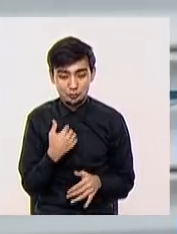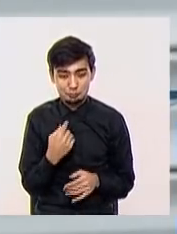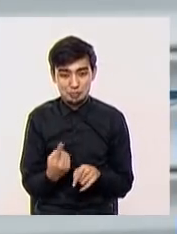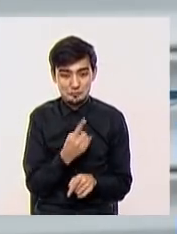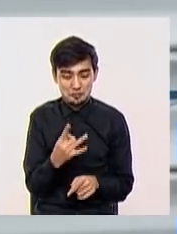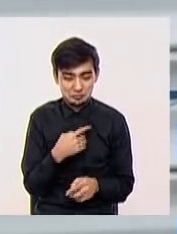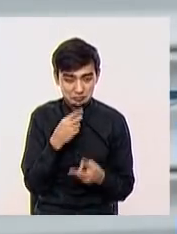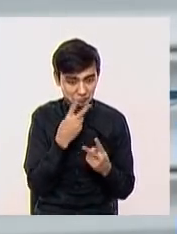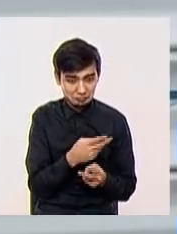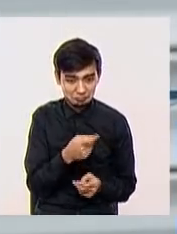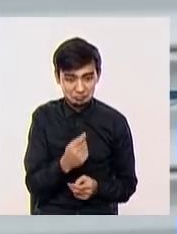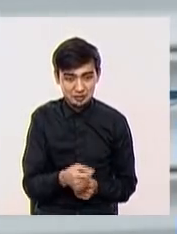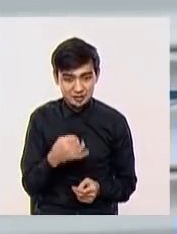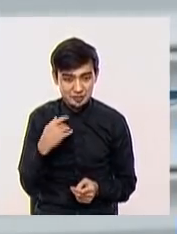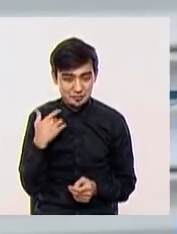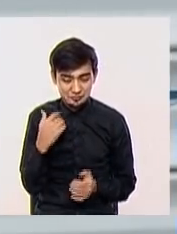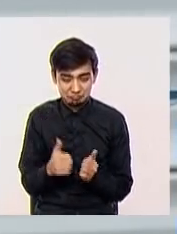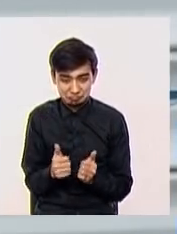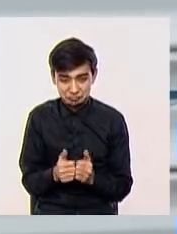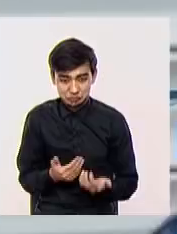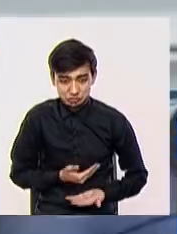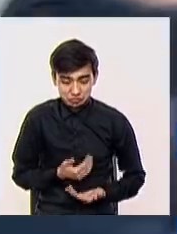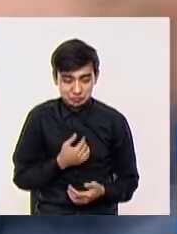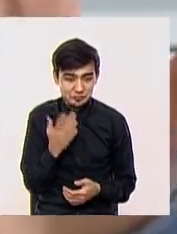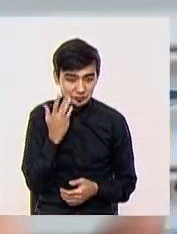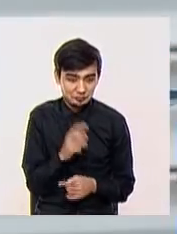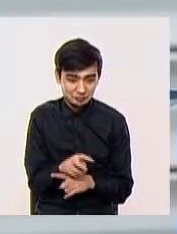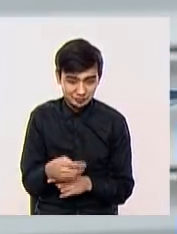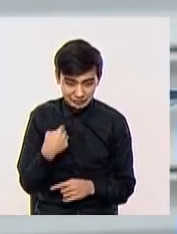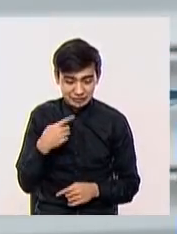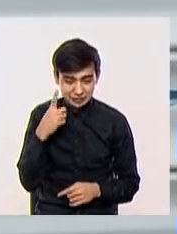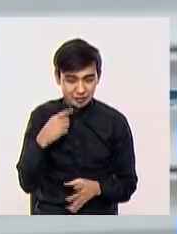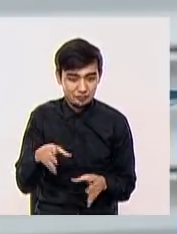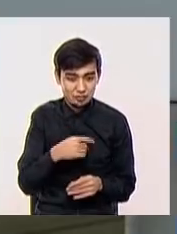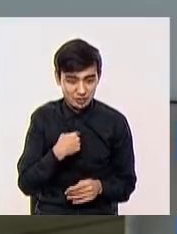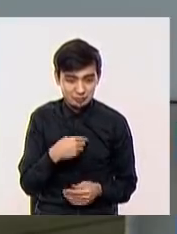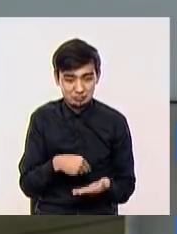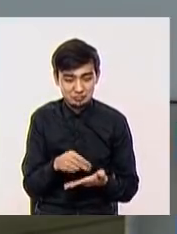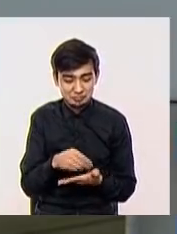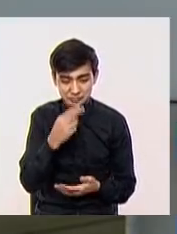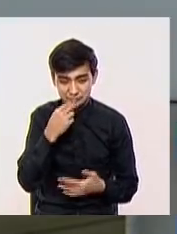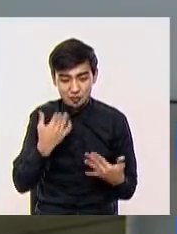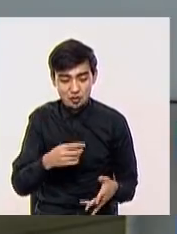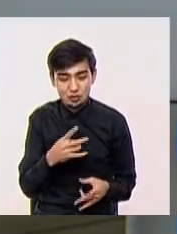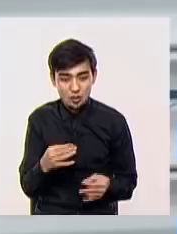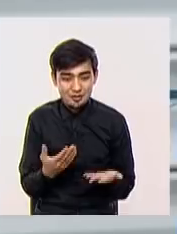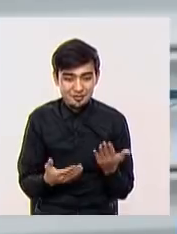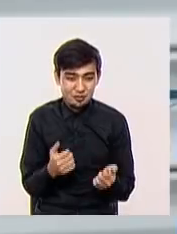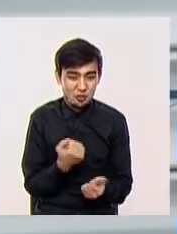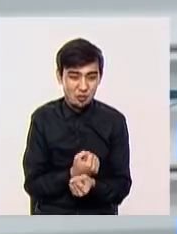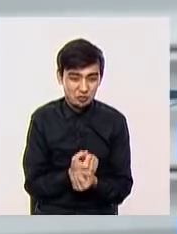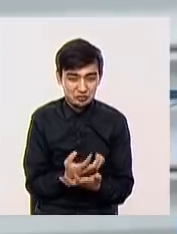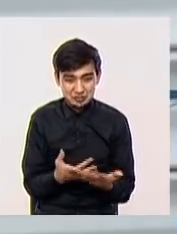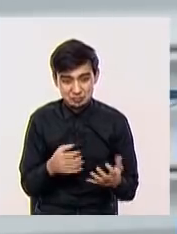первый раз. Так-то я здесь недалеко живу. И все эти точки я знаю. Беру здесь. Но если какие-то косточки, то,